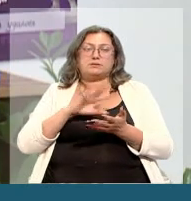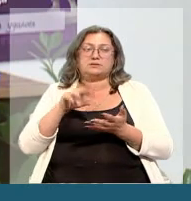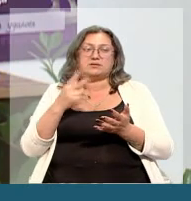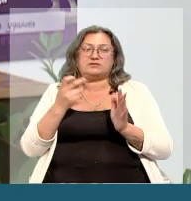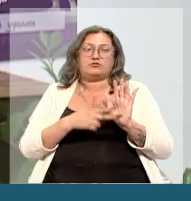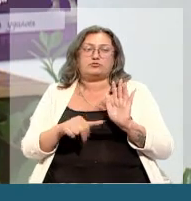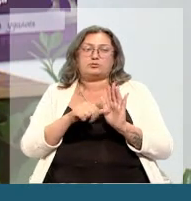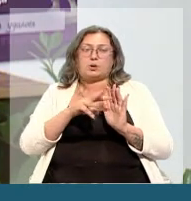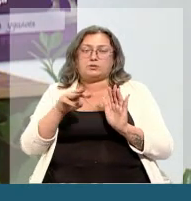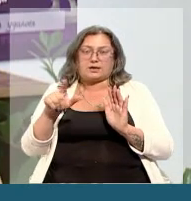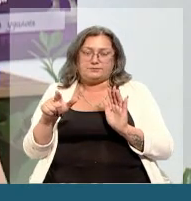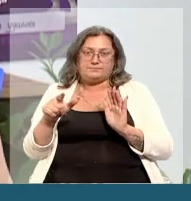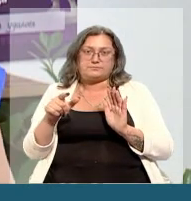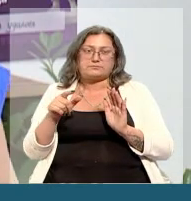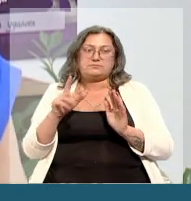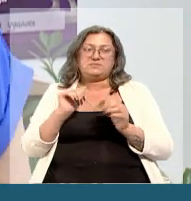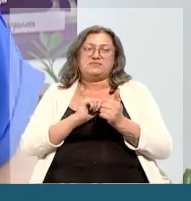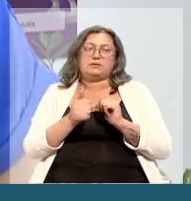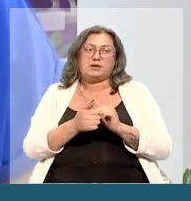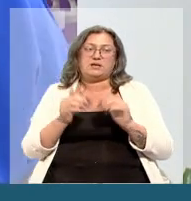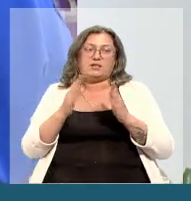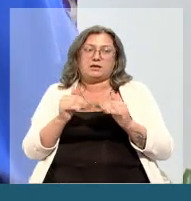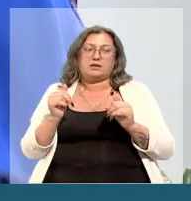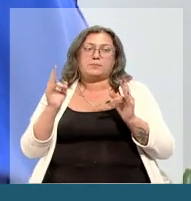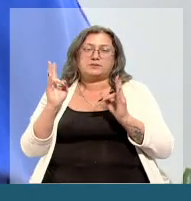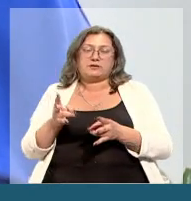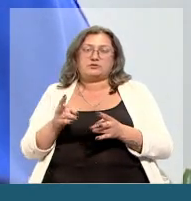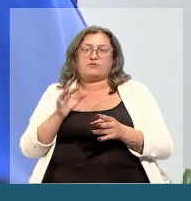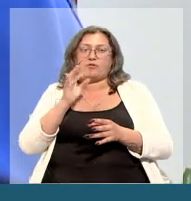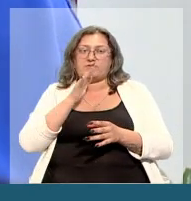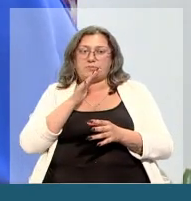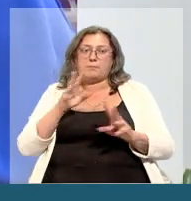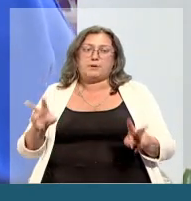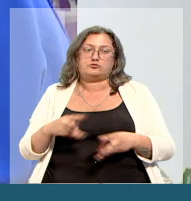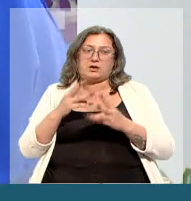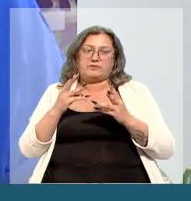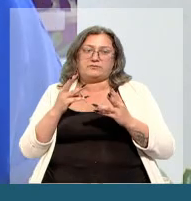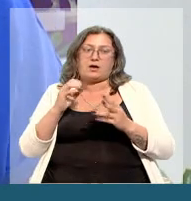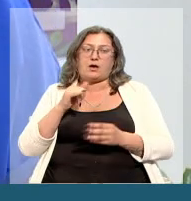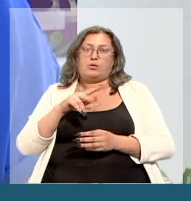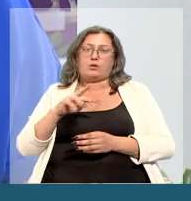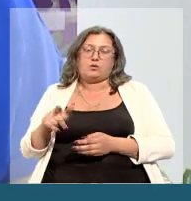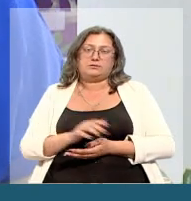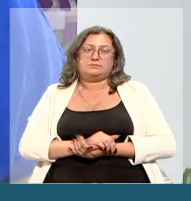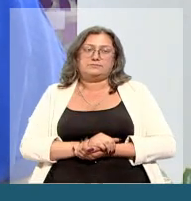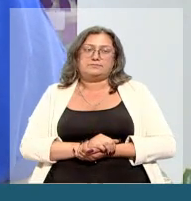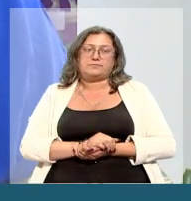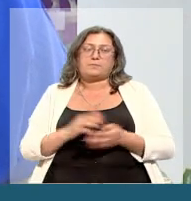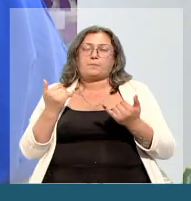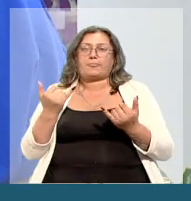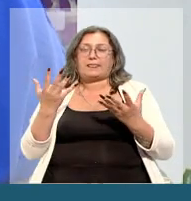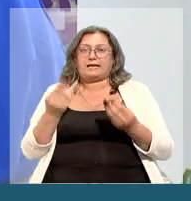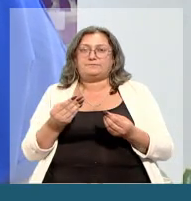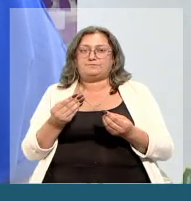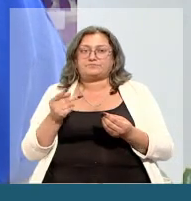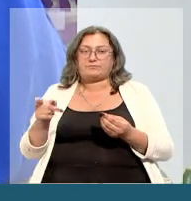составляла 286 миллионов тенге взамен лагеря, пострадавшего во время пожаров в Улиекольском районе. На сегодняшний